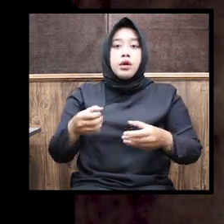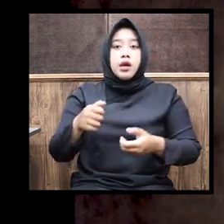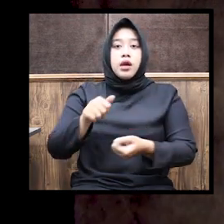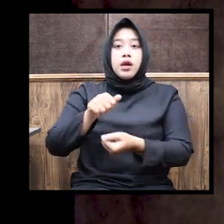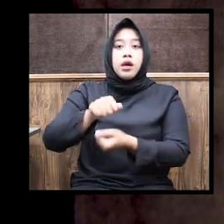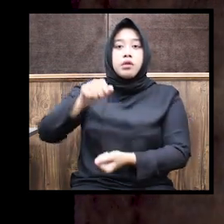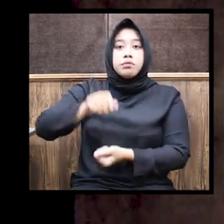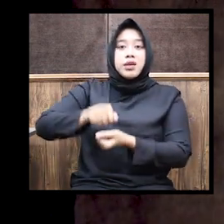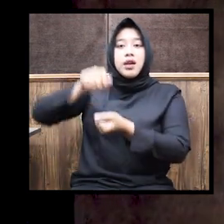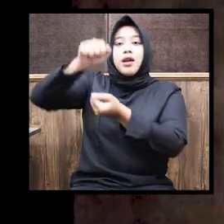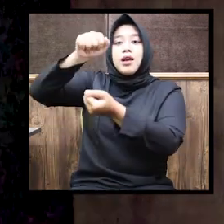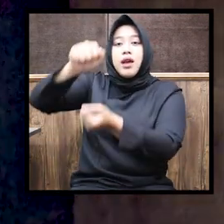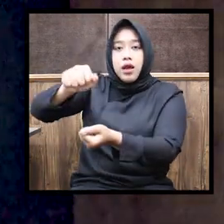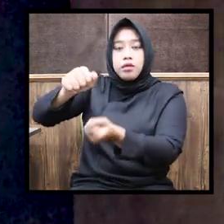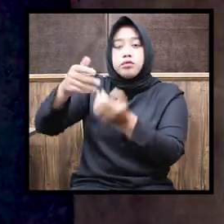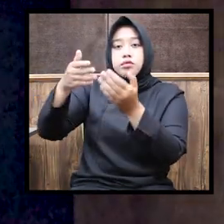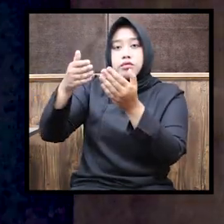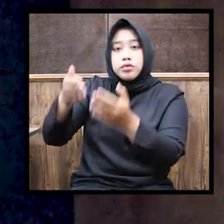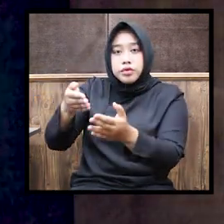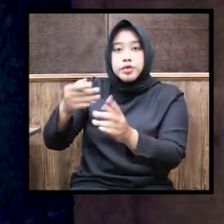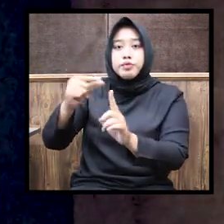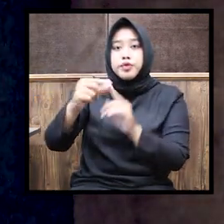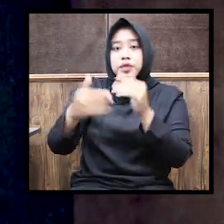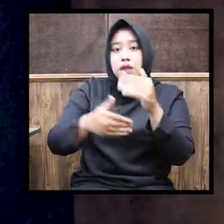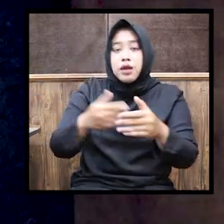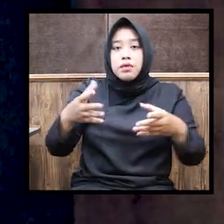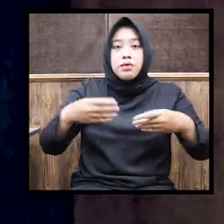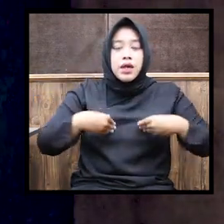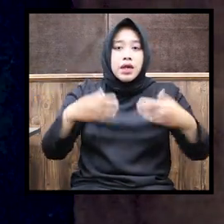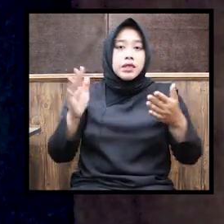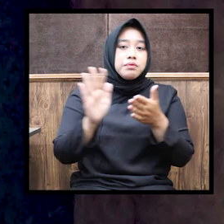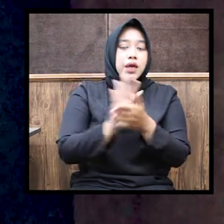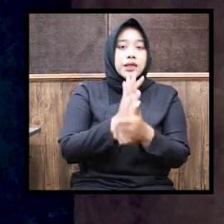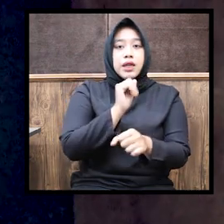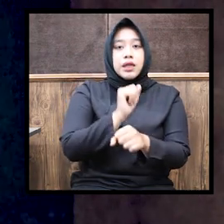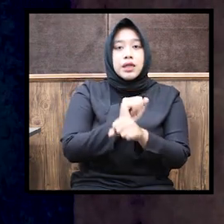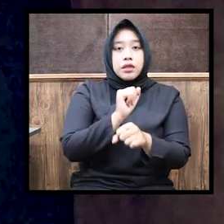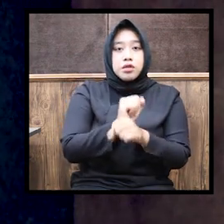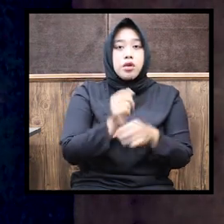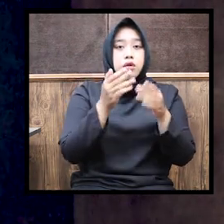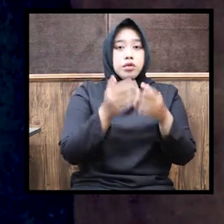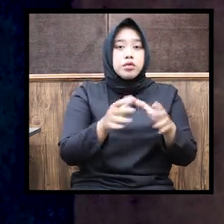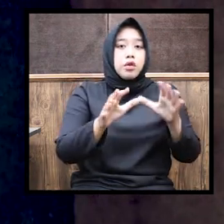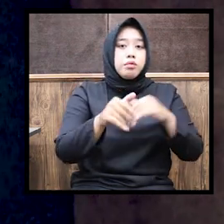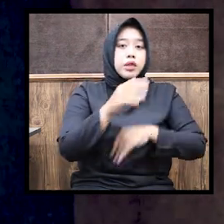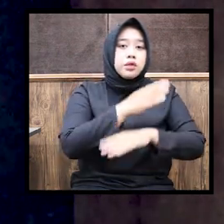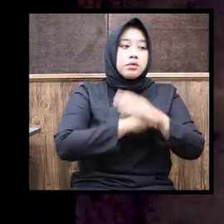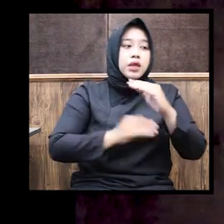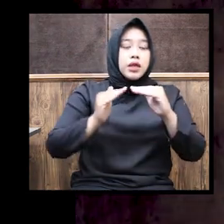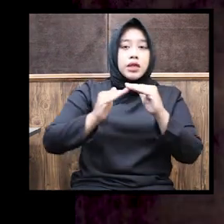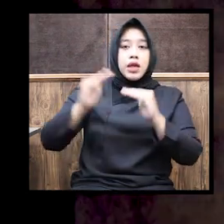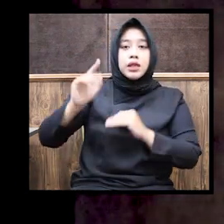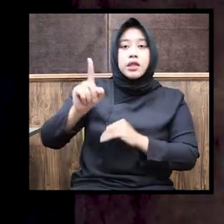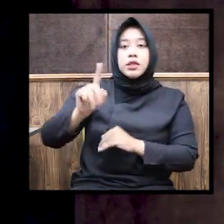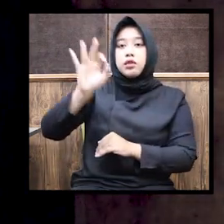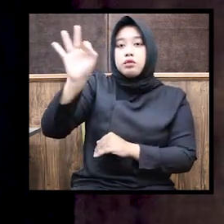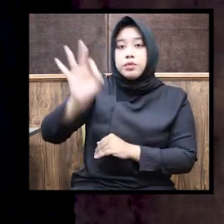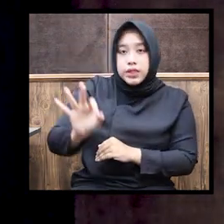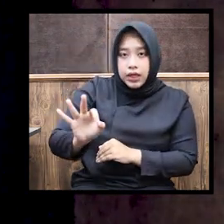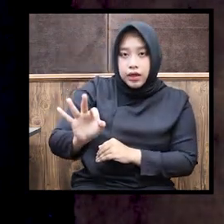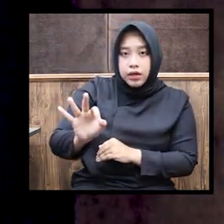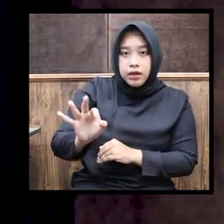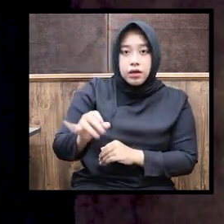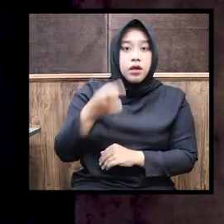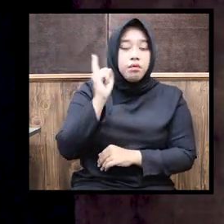EE merjakan i di atas 1% itu juga dari ee pemerintah